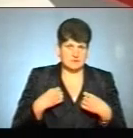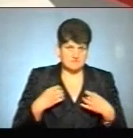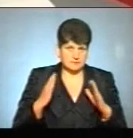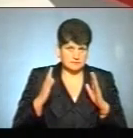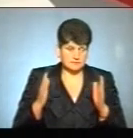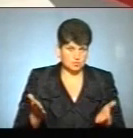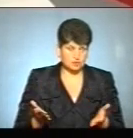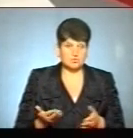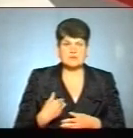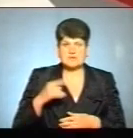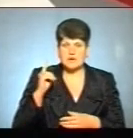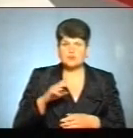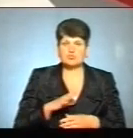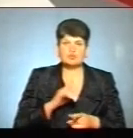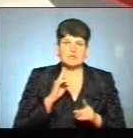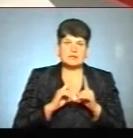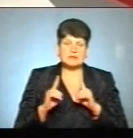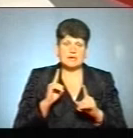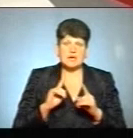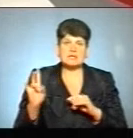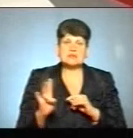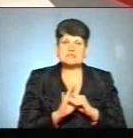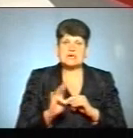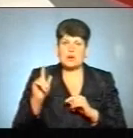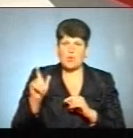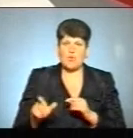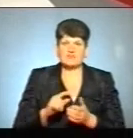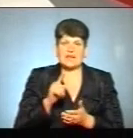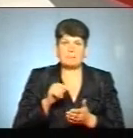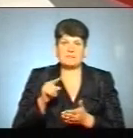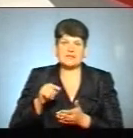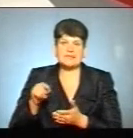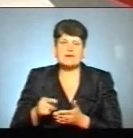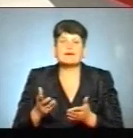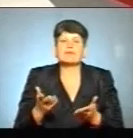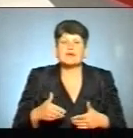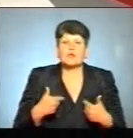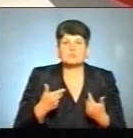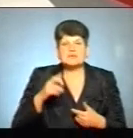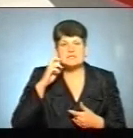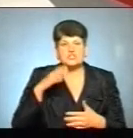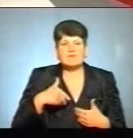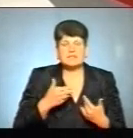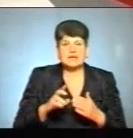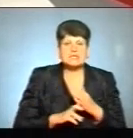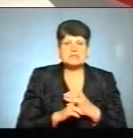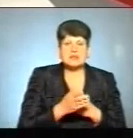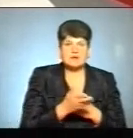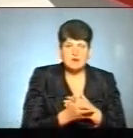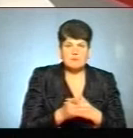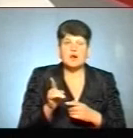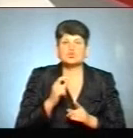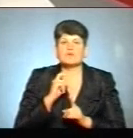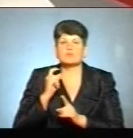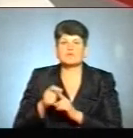нарада щодо церковних питань з Радою церков. Які рекомендації держава дає церквам? Що